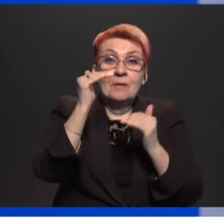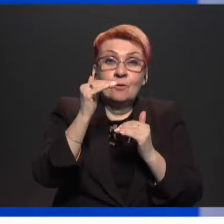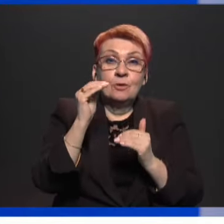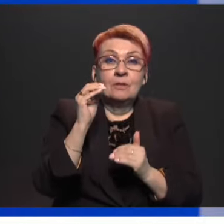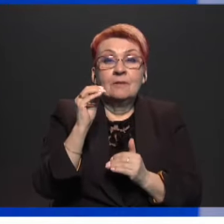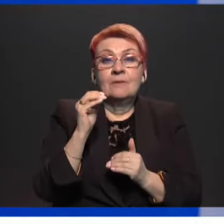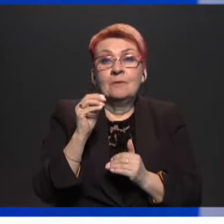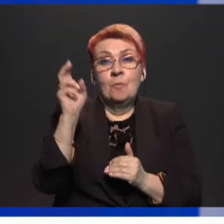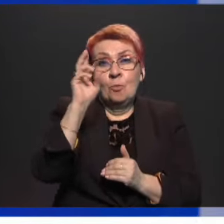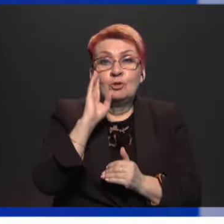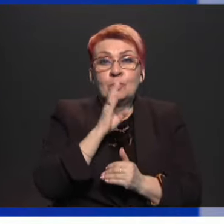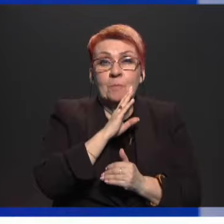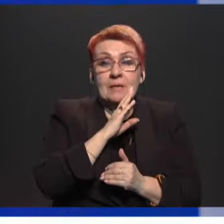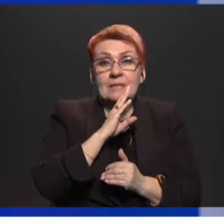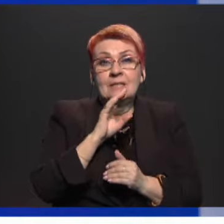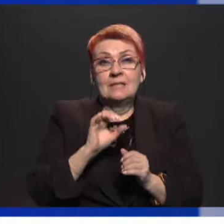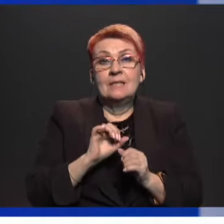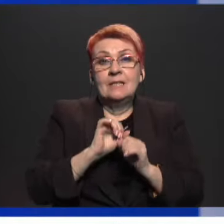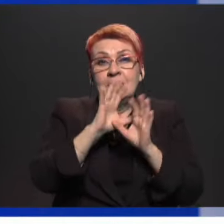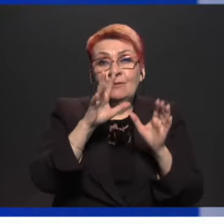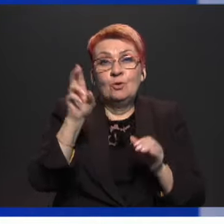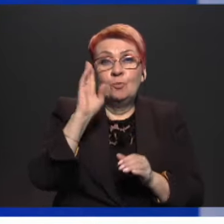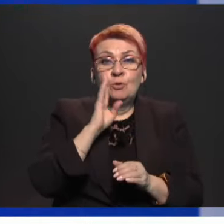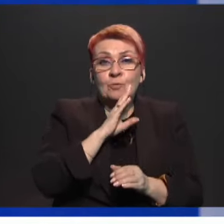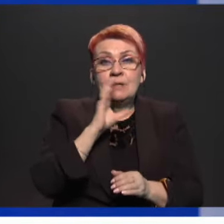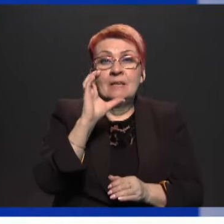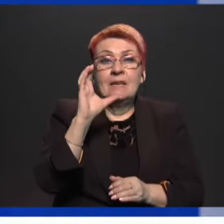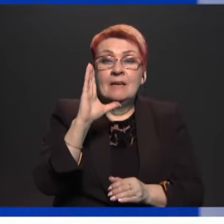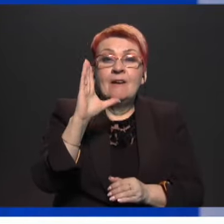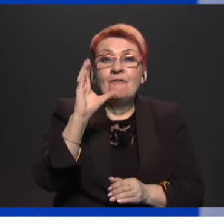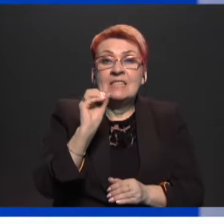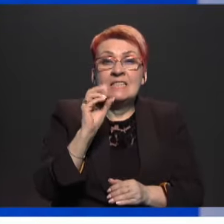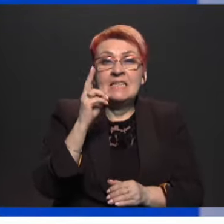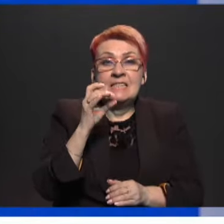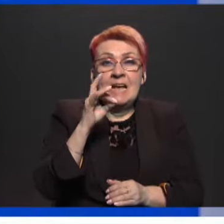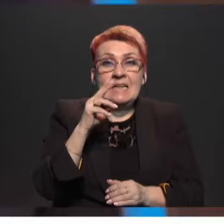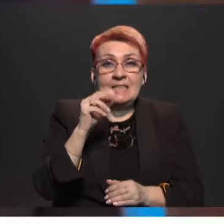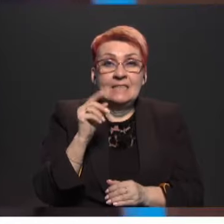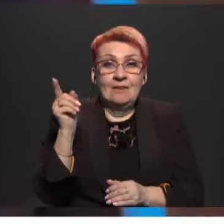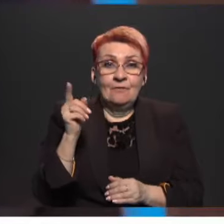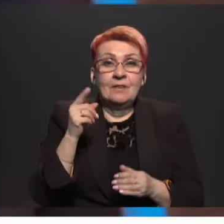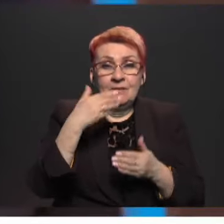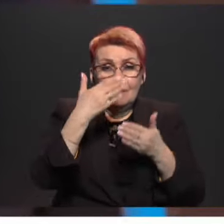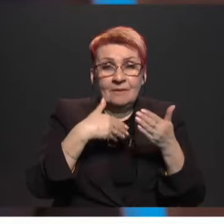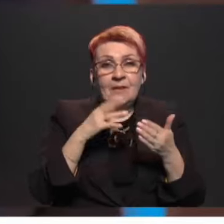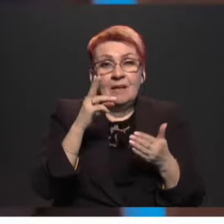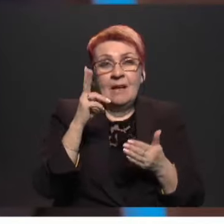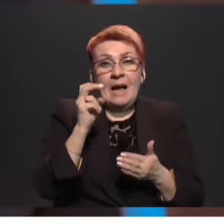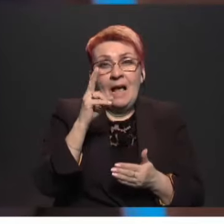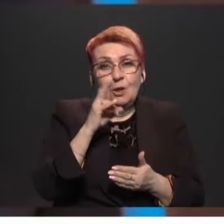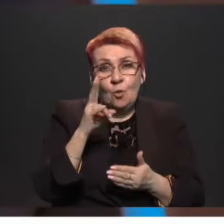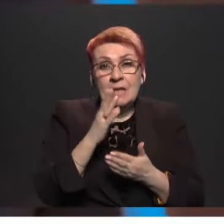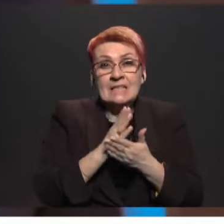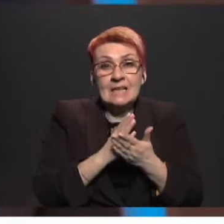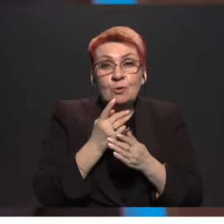Всецарицы, Пресвятой Богородицы молиться, то я бы советовал вам взять канон как раз со службы